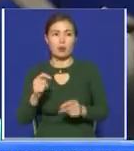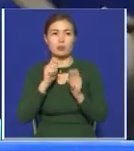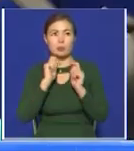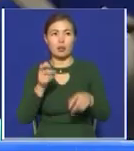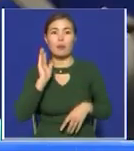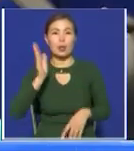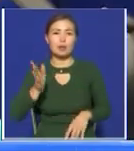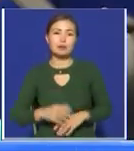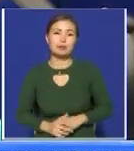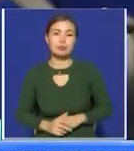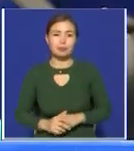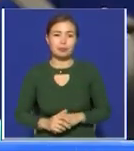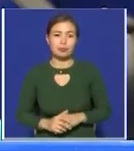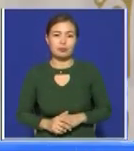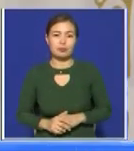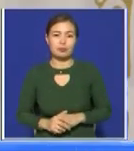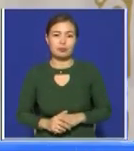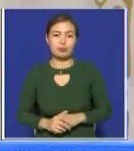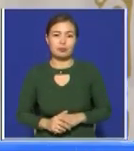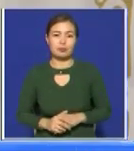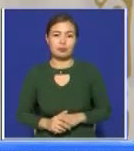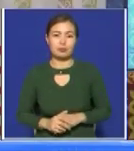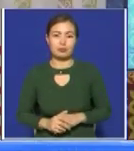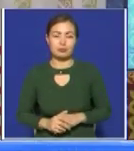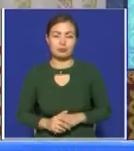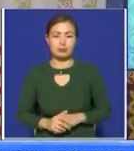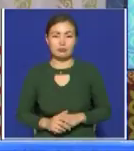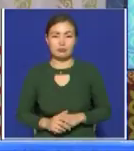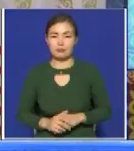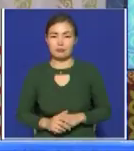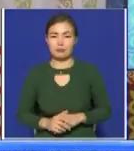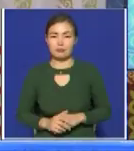ақшалай сый табысталады. Айнұр Маратқызы, Ерлан Амантайұлы, Каспий Ақпарат.